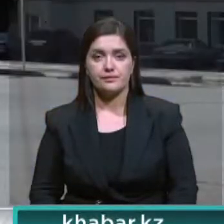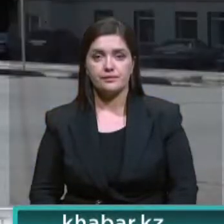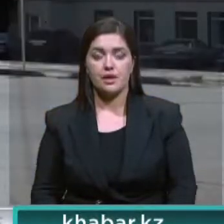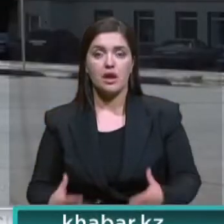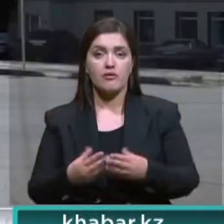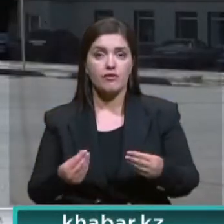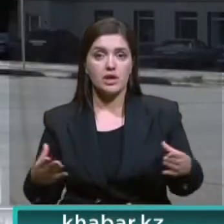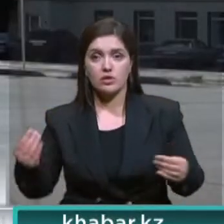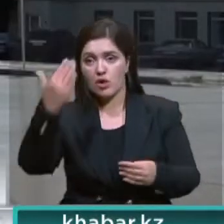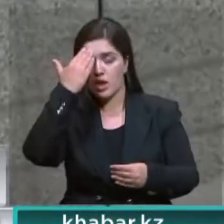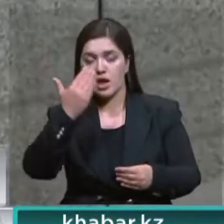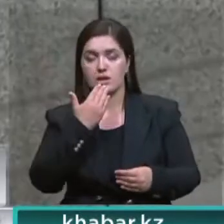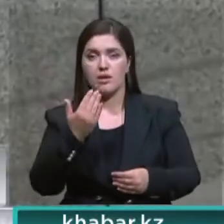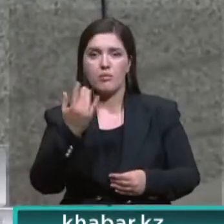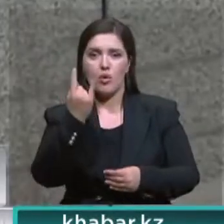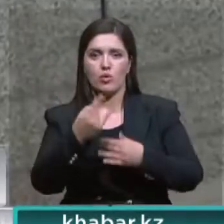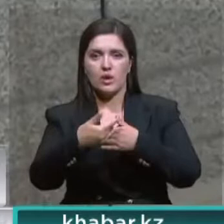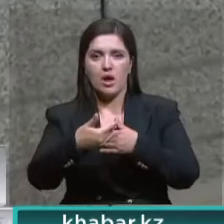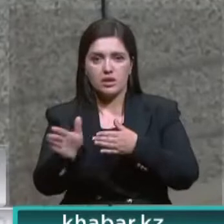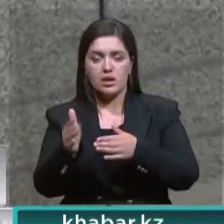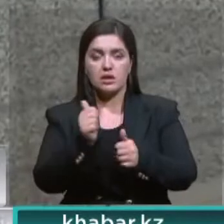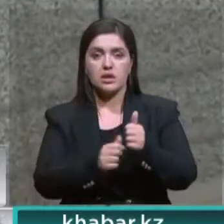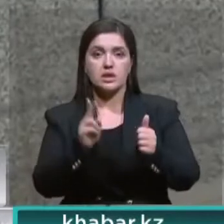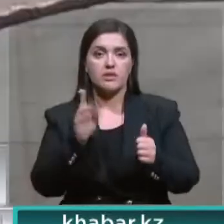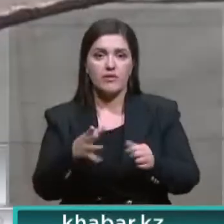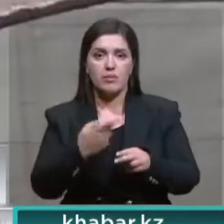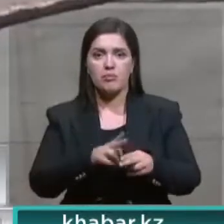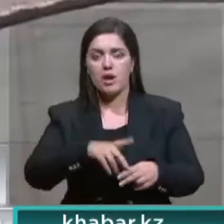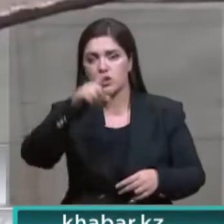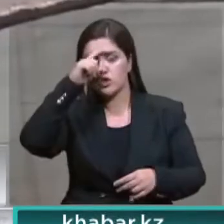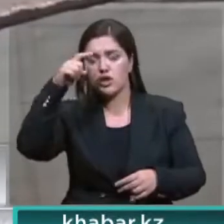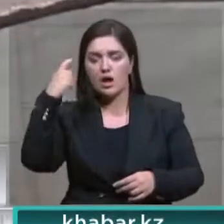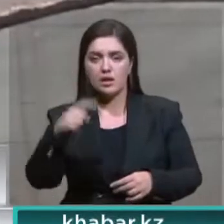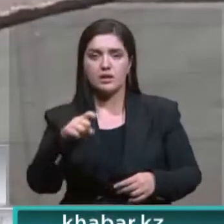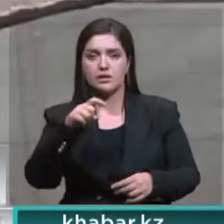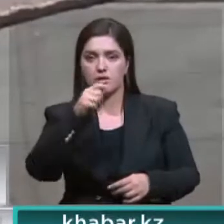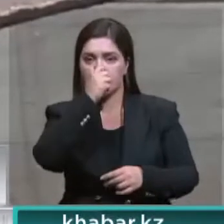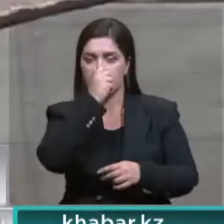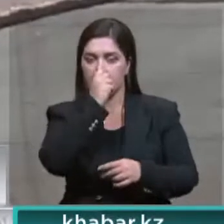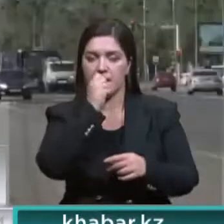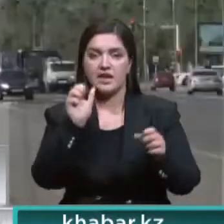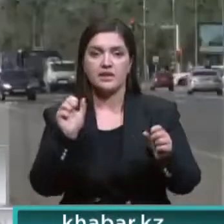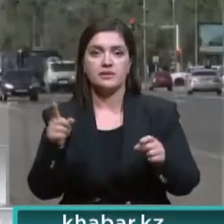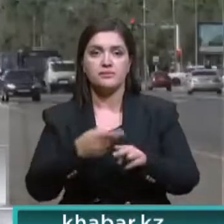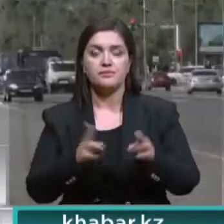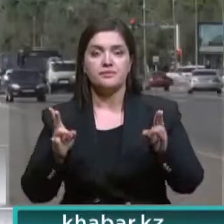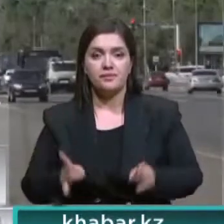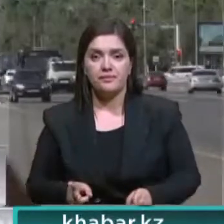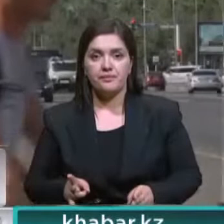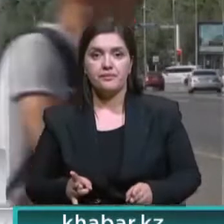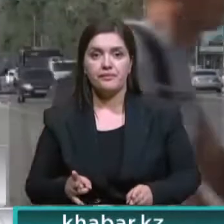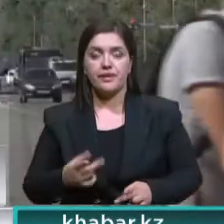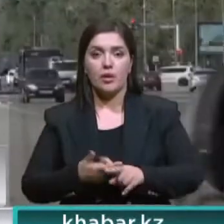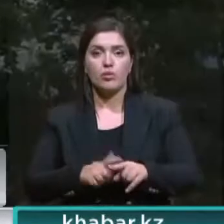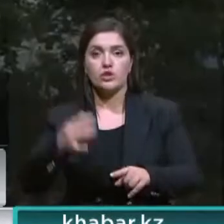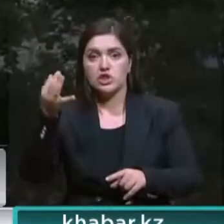Весной и летом окна открыты практически в каждой квартире. Простое желание впустить в дом свежий воздух, к сожалению, может обернуться трагедией. Очень часто